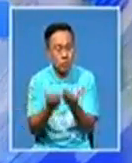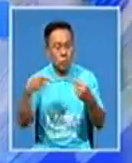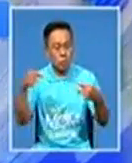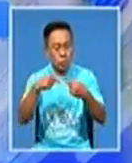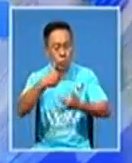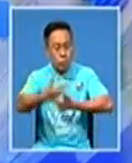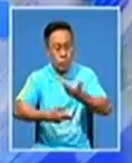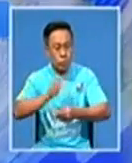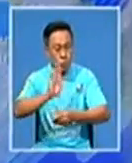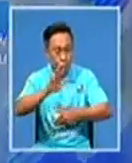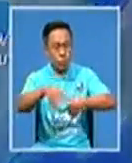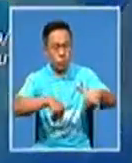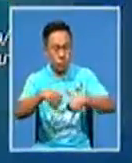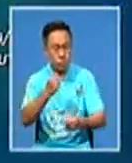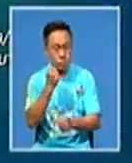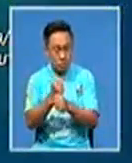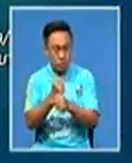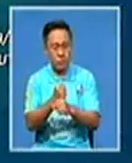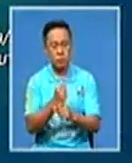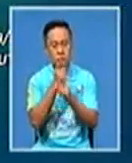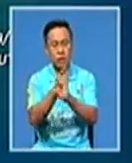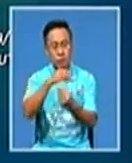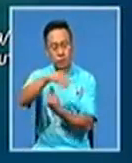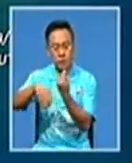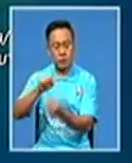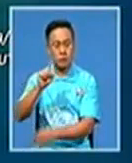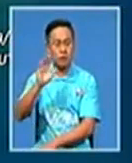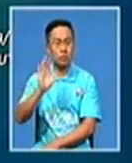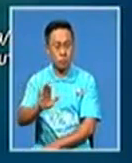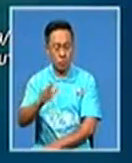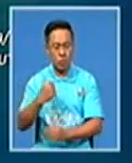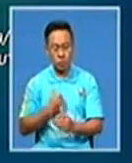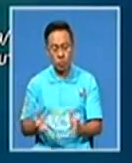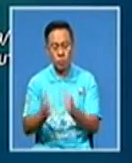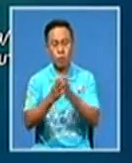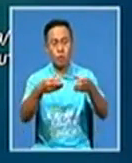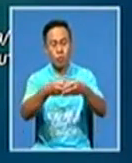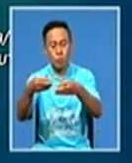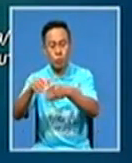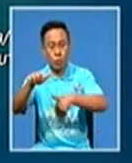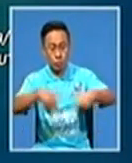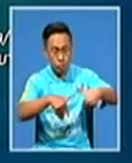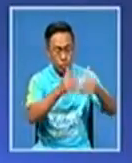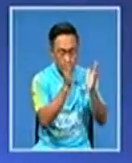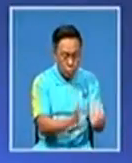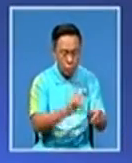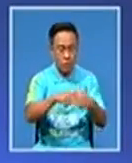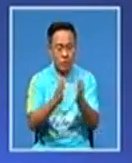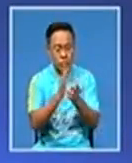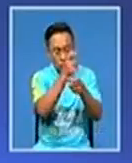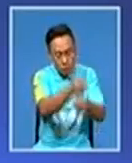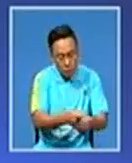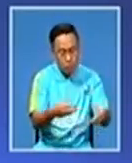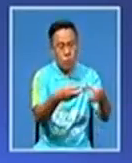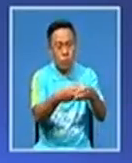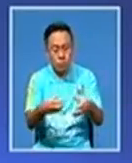รกิจชุมชนนะครับซึ่งเป็นการดำเนินการกิจกรรมทางเศรษฐกิจบนพื้นฐานของการรวมกลุ่มกันเองของประชาชนของเกษตรกรในชุมช